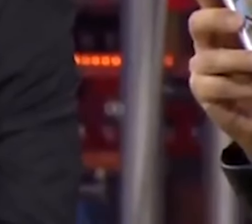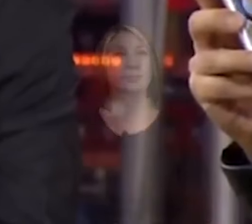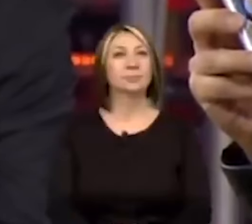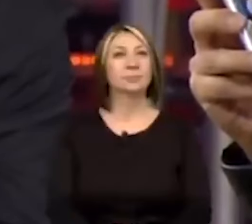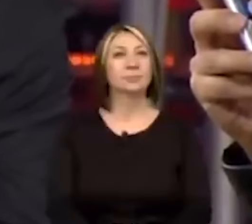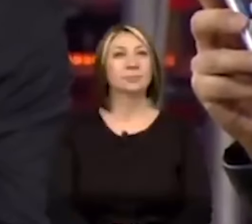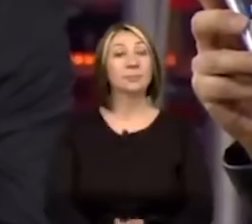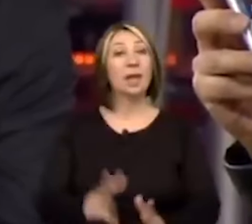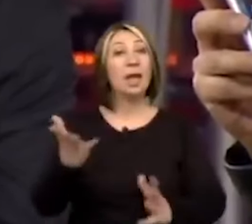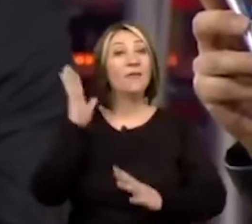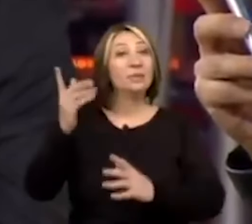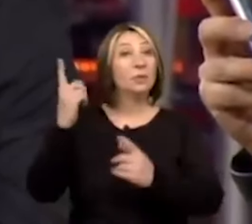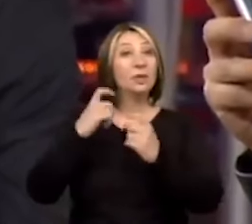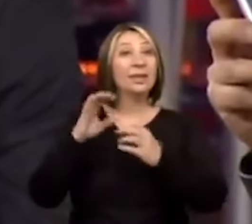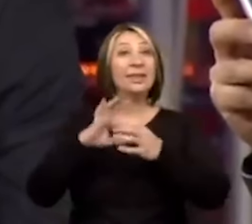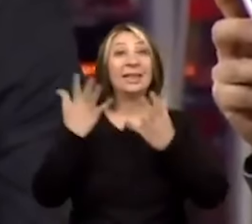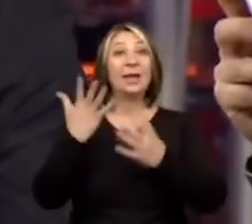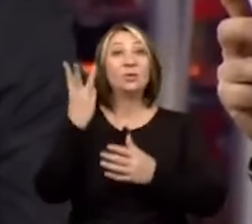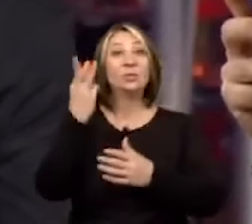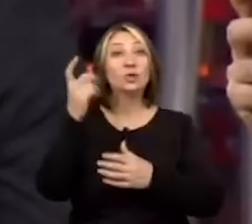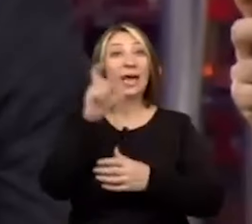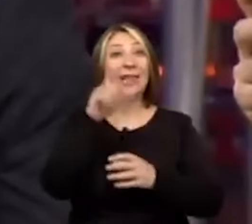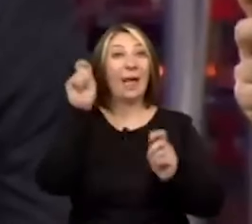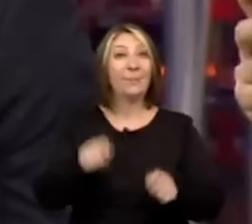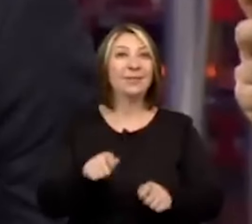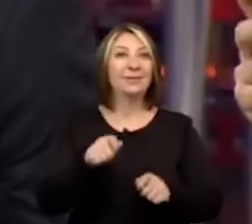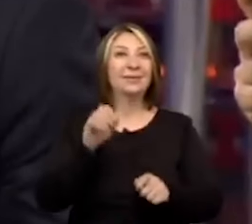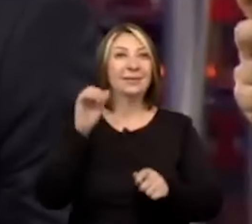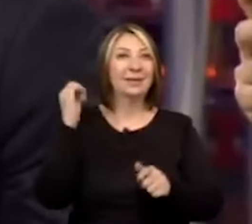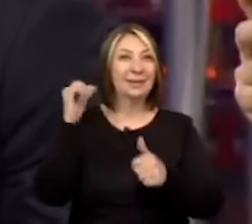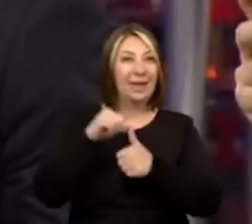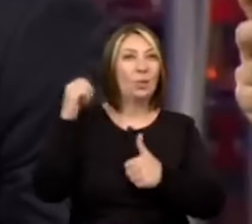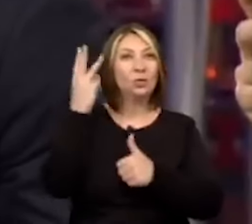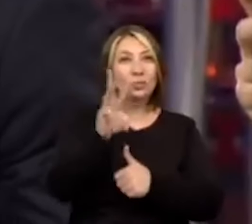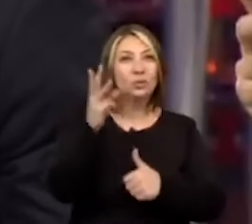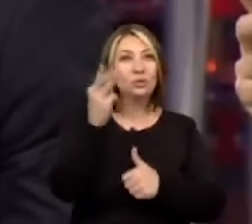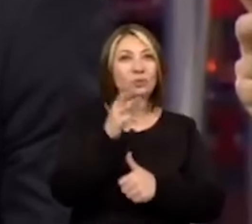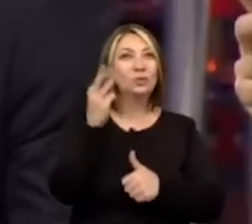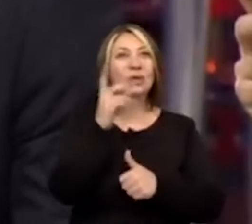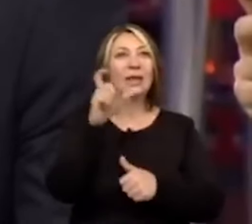En çok soruyu şundan almışım. Neden her şeyi 3,5 ayda yaptın? 3 defa tekrarladım.